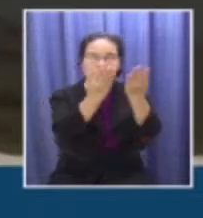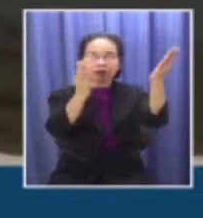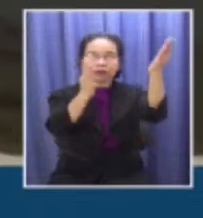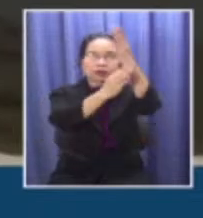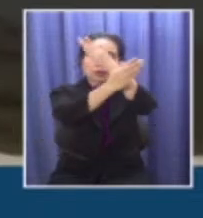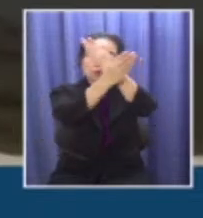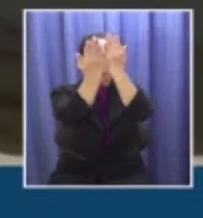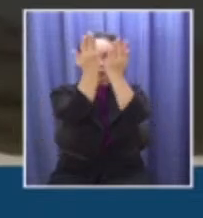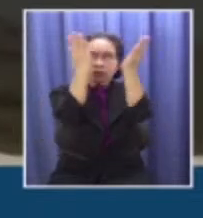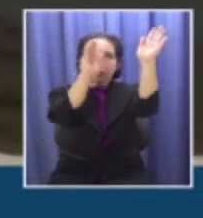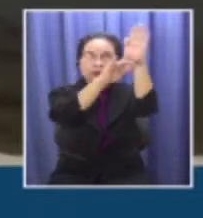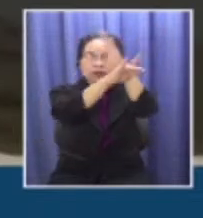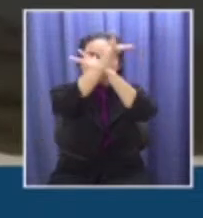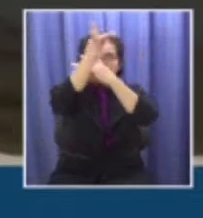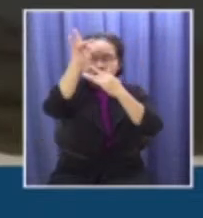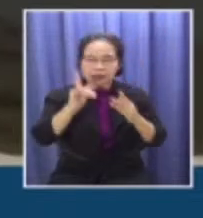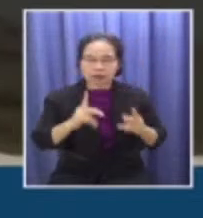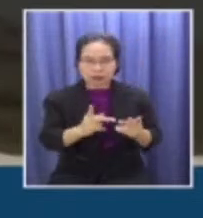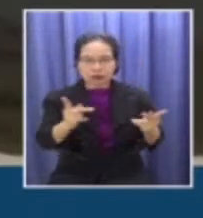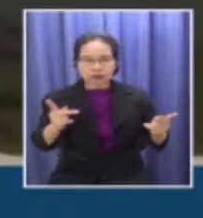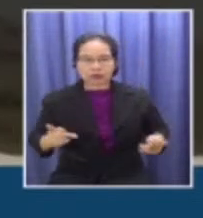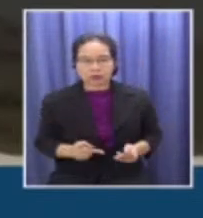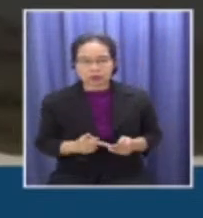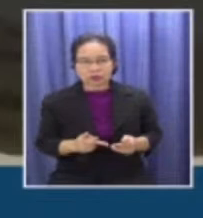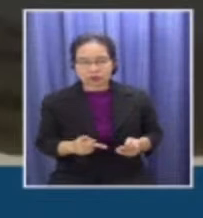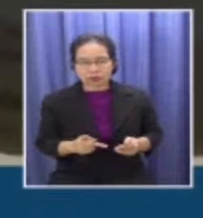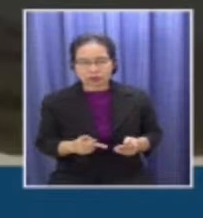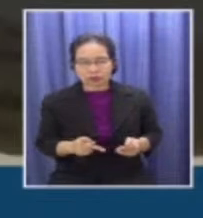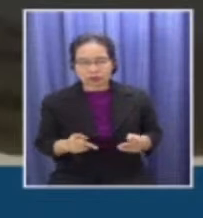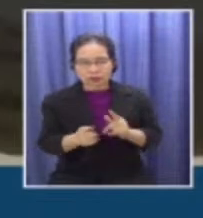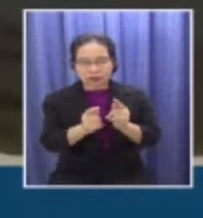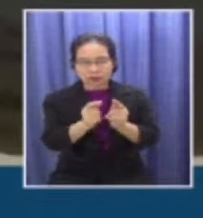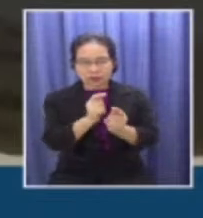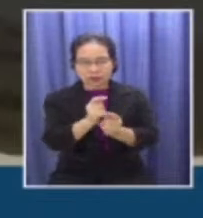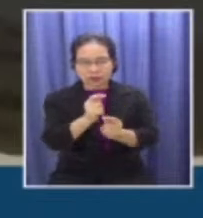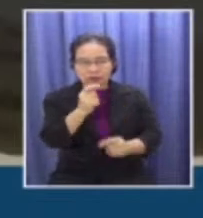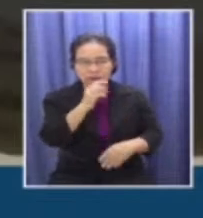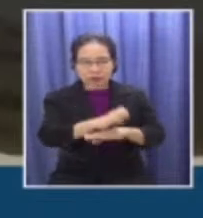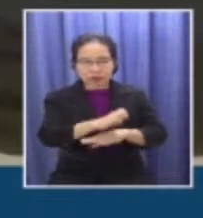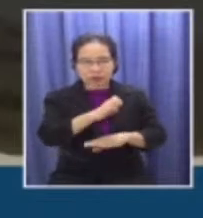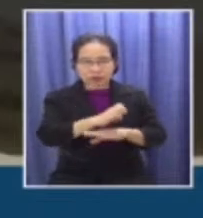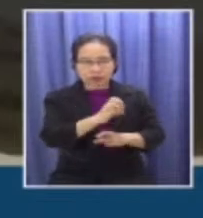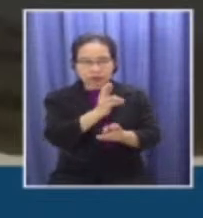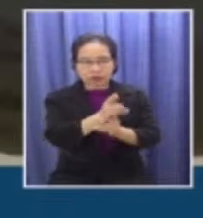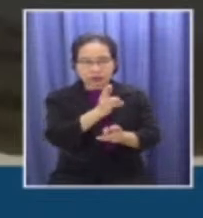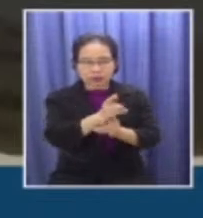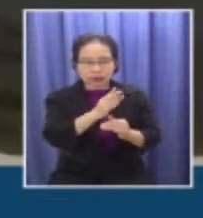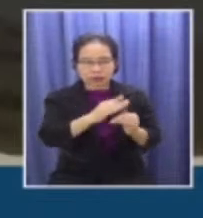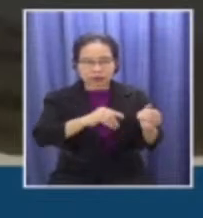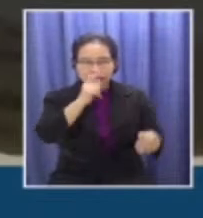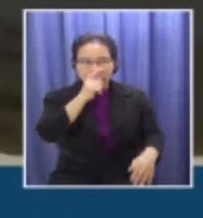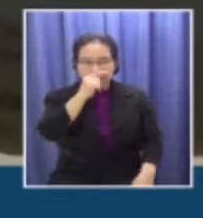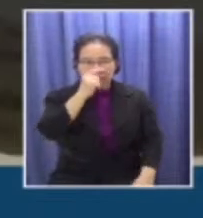Da ɛyɛ wɔyɛ ahomane a wɔtete soro hɔnom.